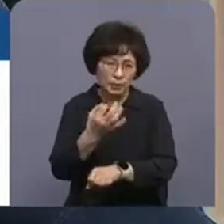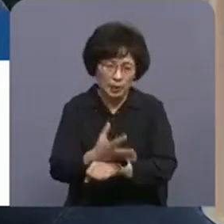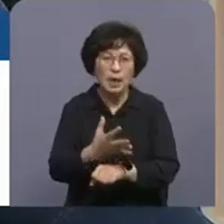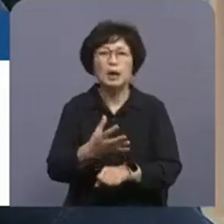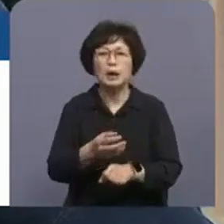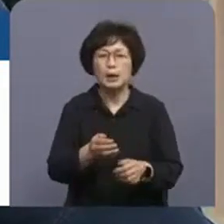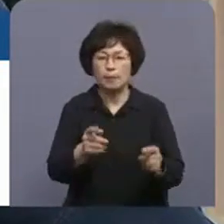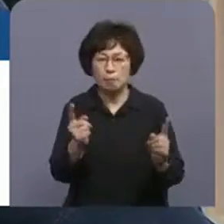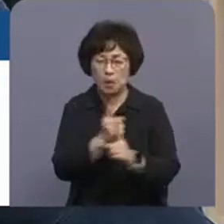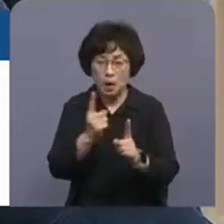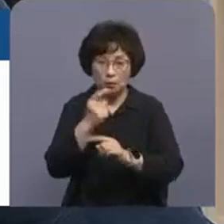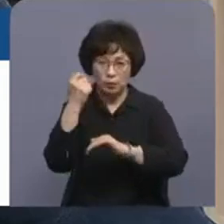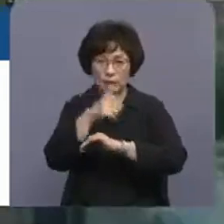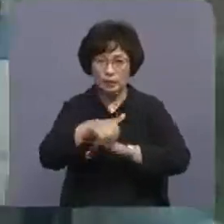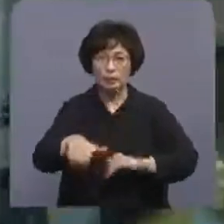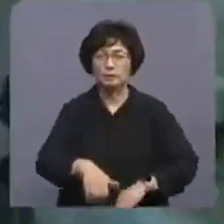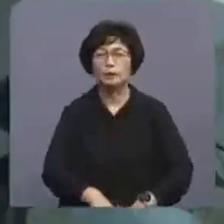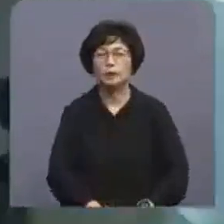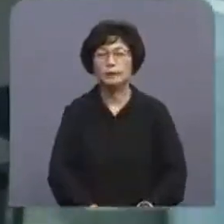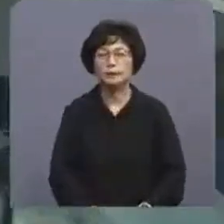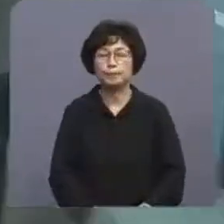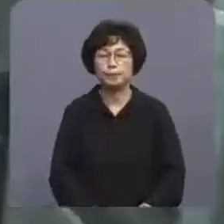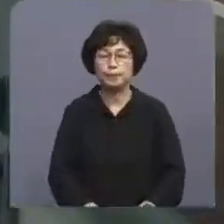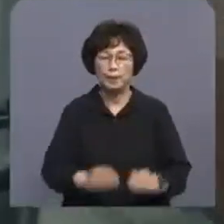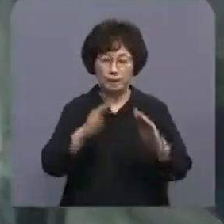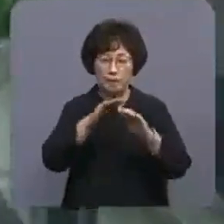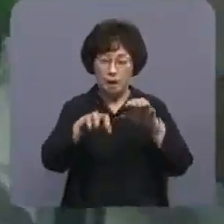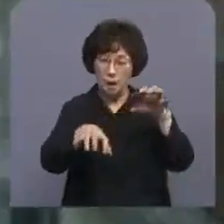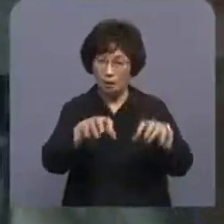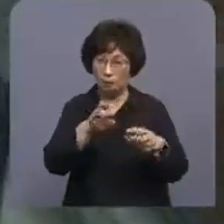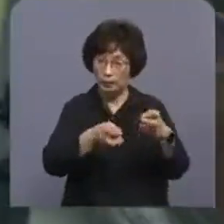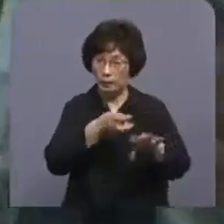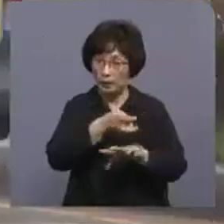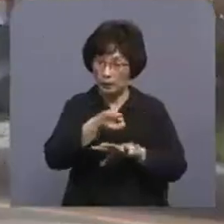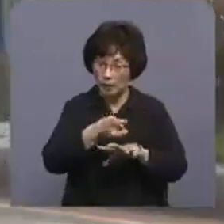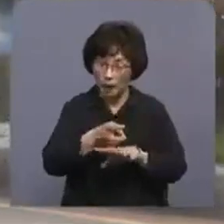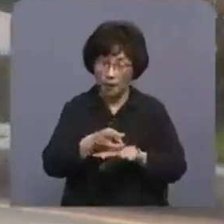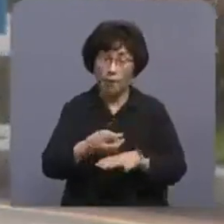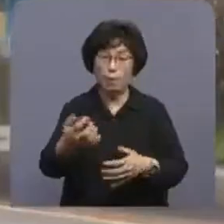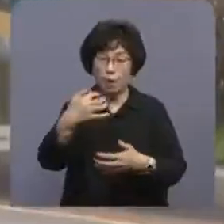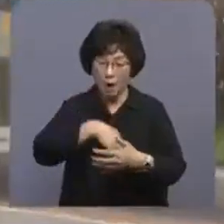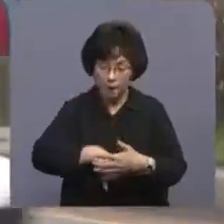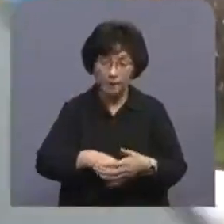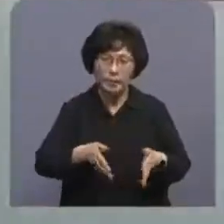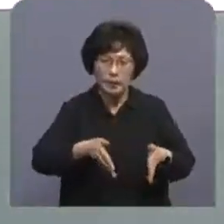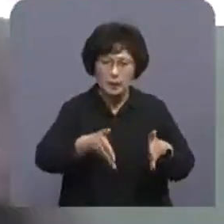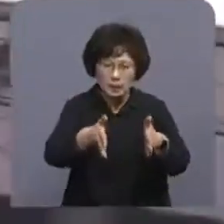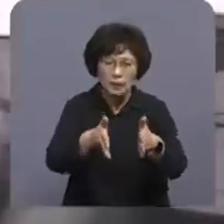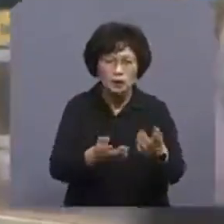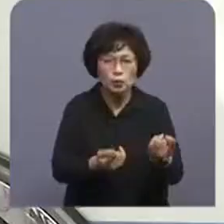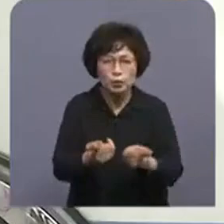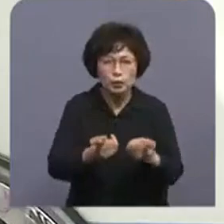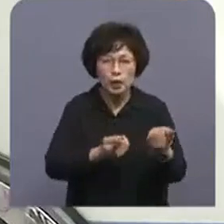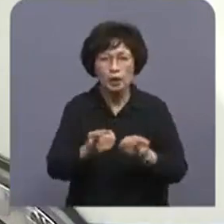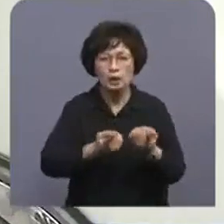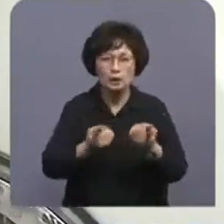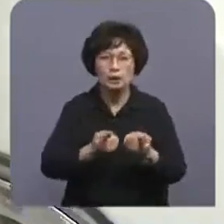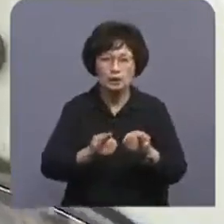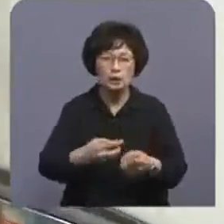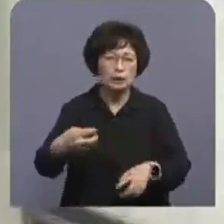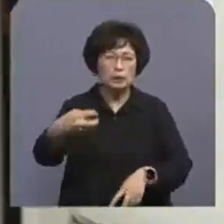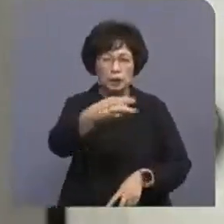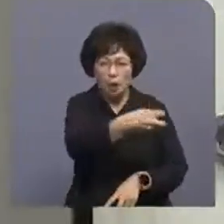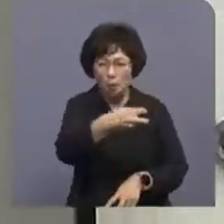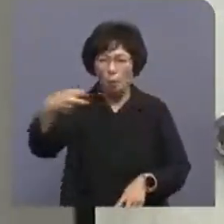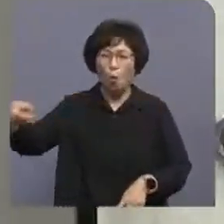조정해 나갈 그런 계획입니다. 마을버스까지 포함한 대중교통 노선 조정의 핵심은 배차 간격을